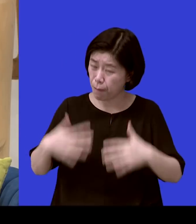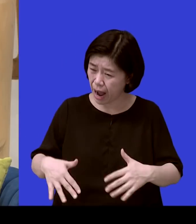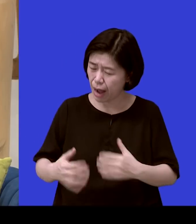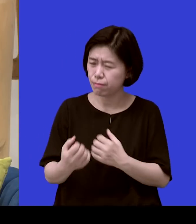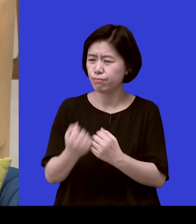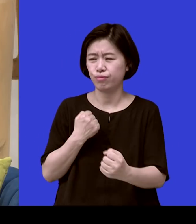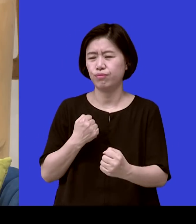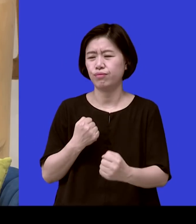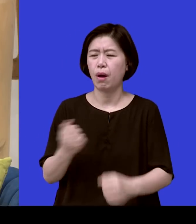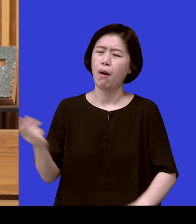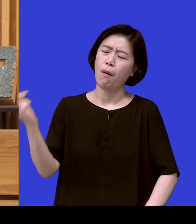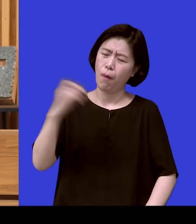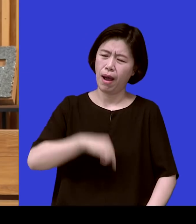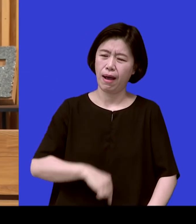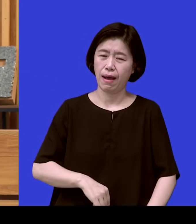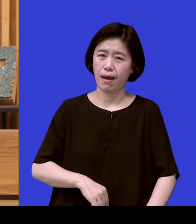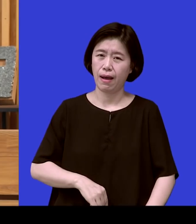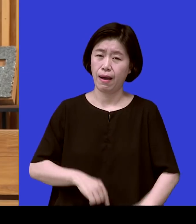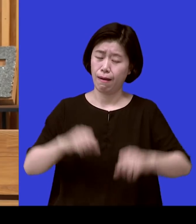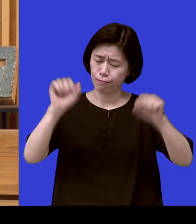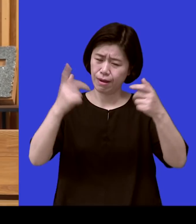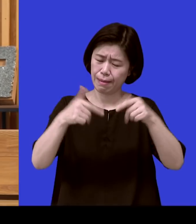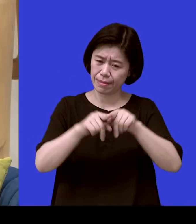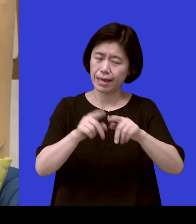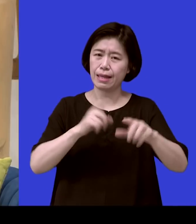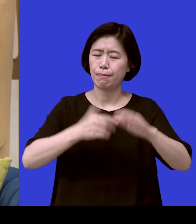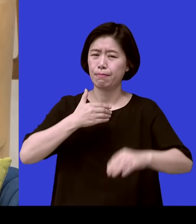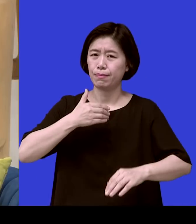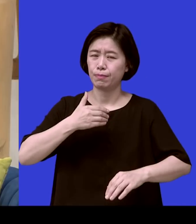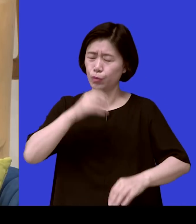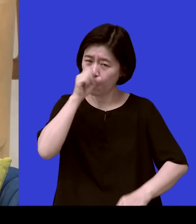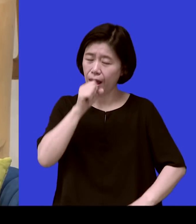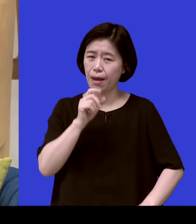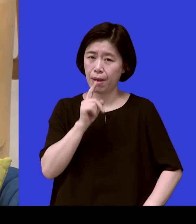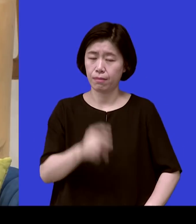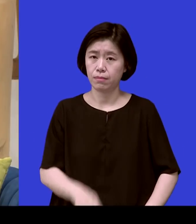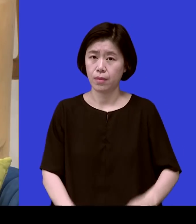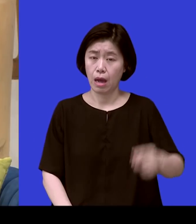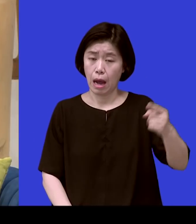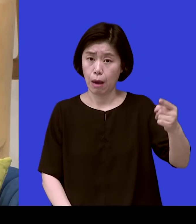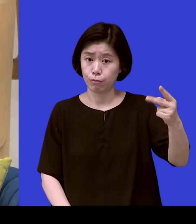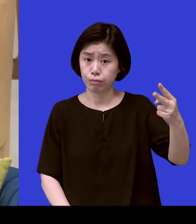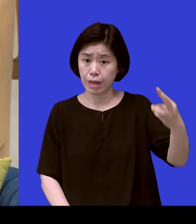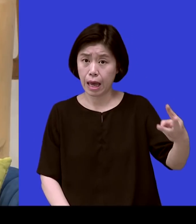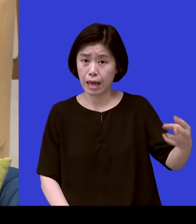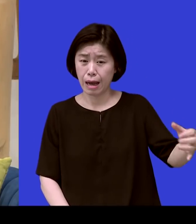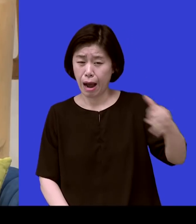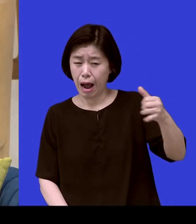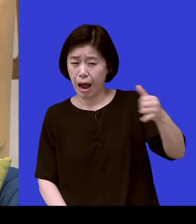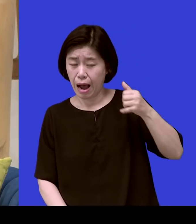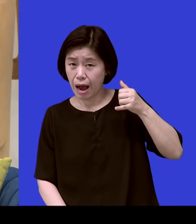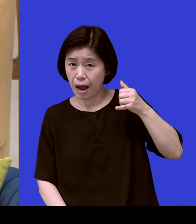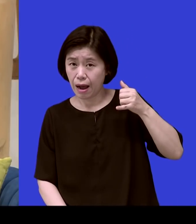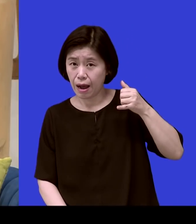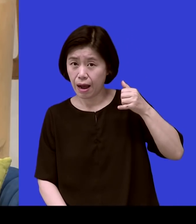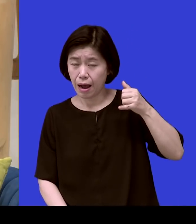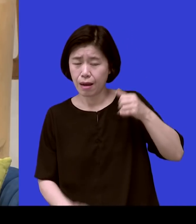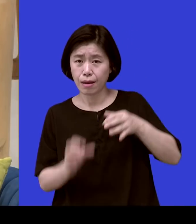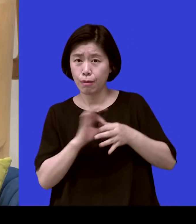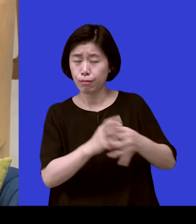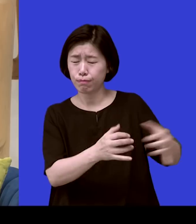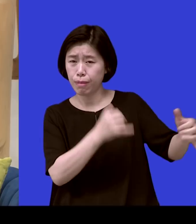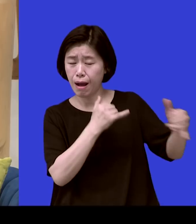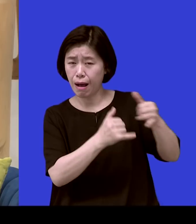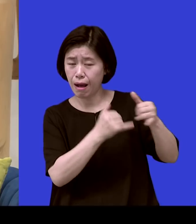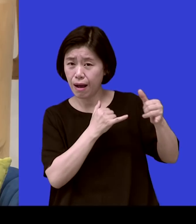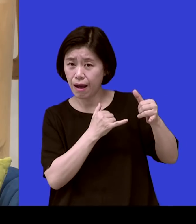힘이 들수록 운동을 해야지. 그러면서 3번째 전화를 하셔서 못 간다고 하다가